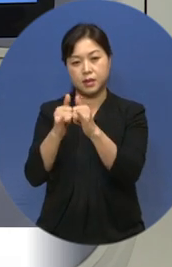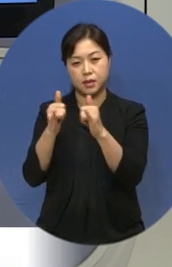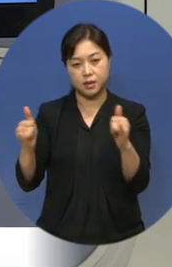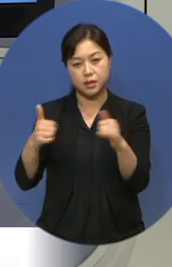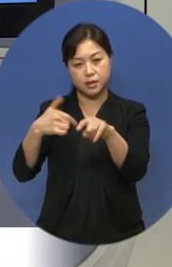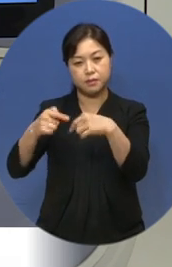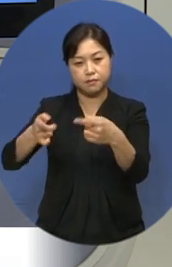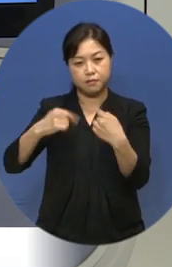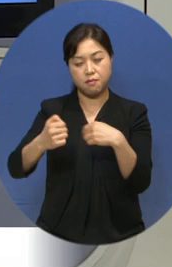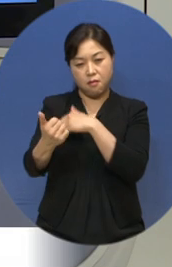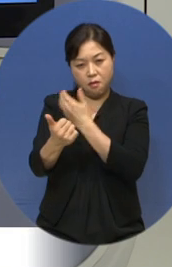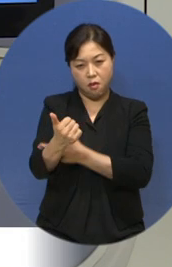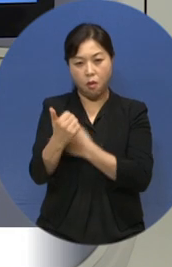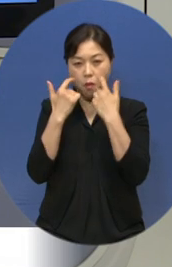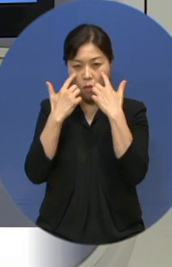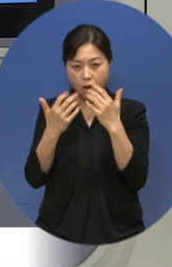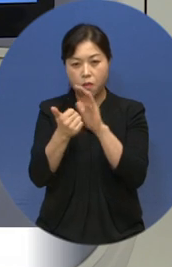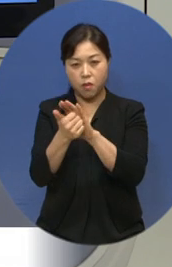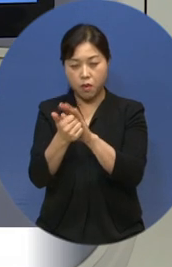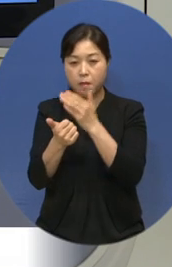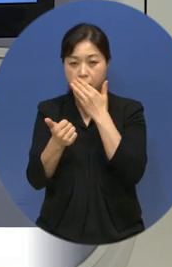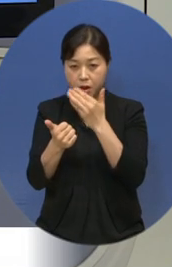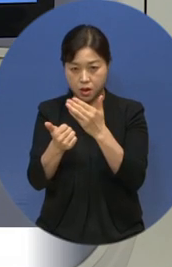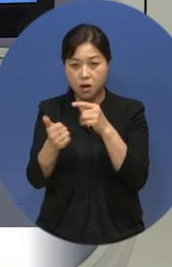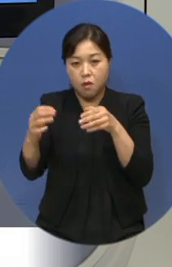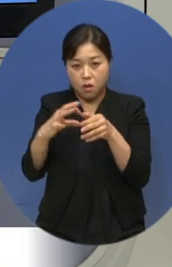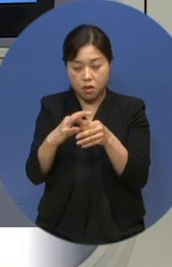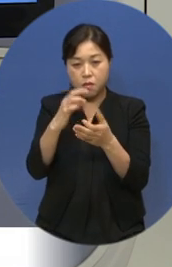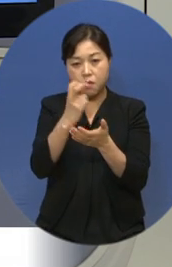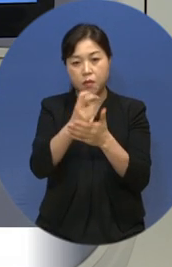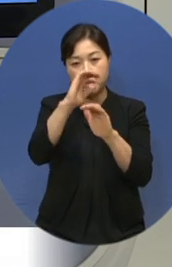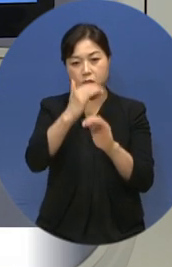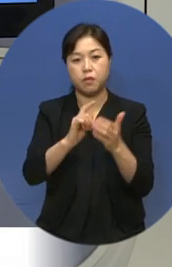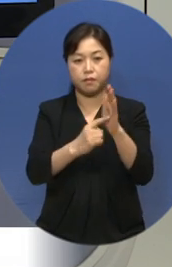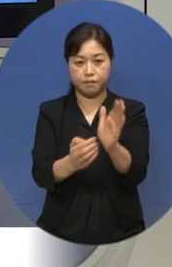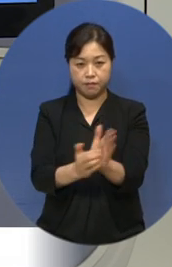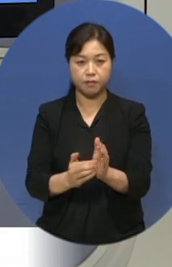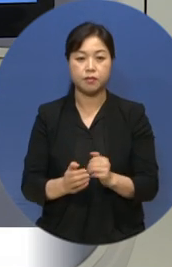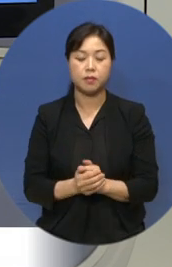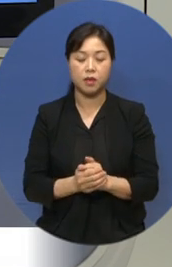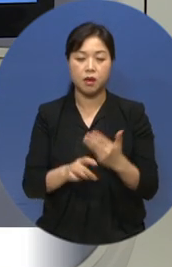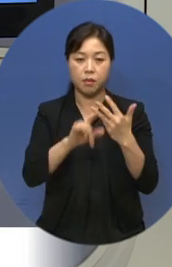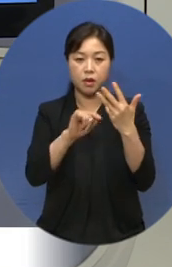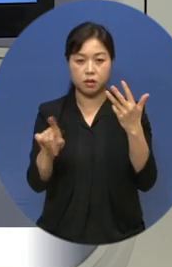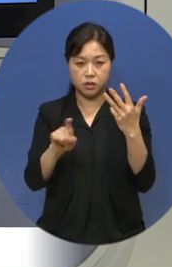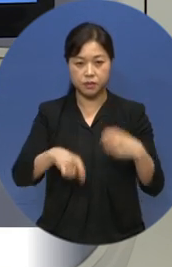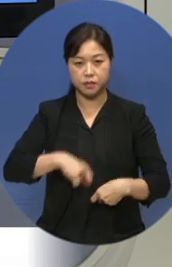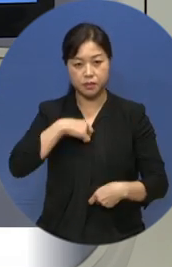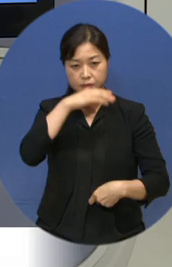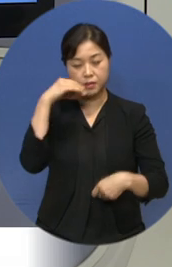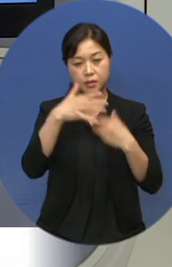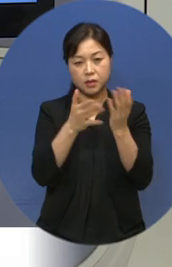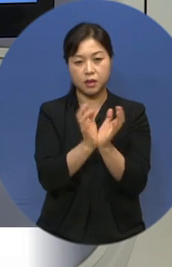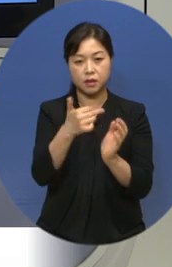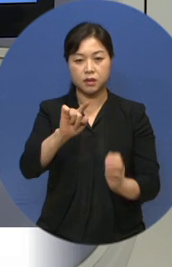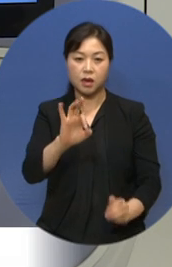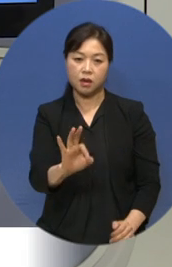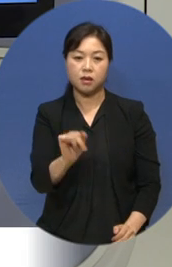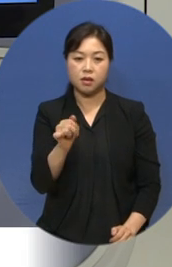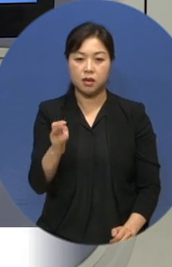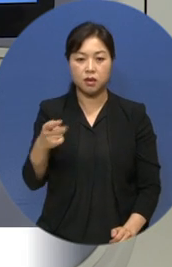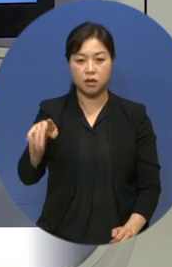참정권을 보장 토록 하는 개정안이 발휘되는 데요 지난 10일 정의당 장애 형 의원은